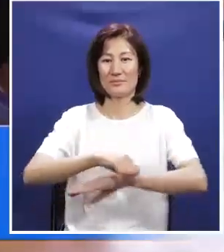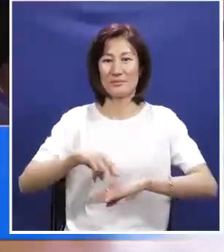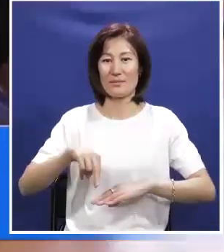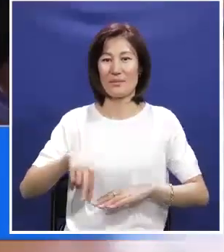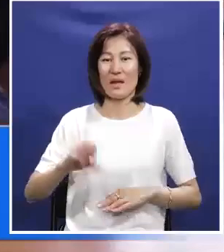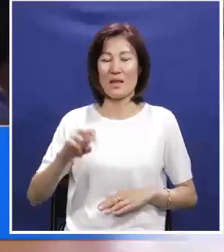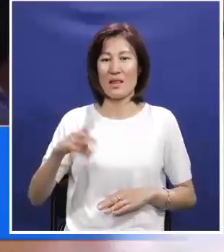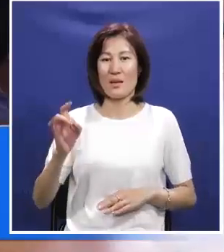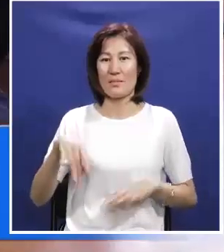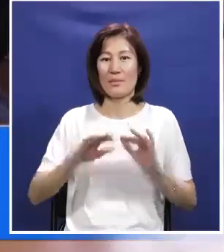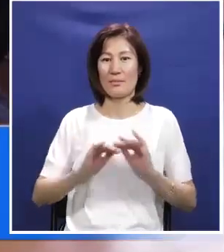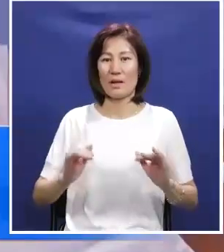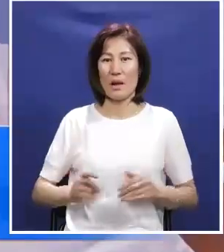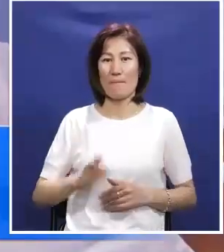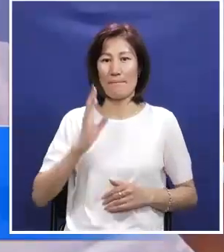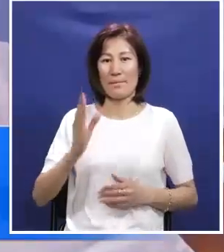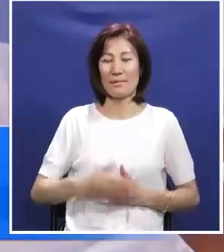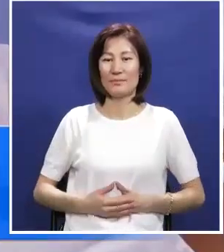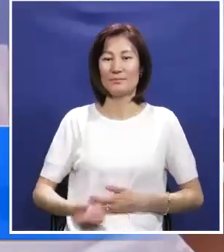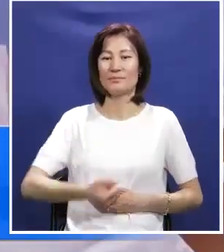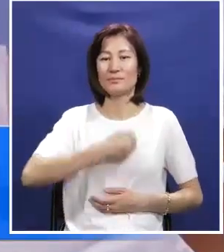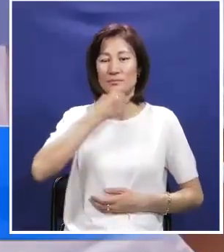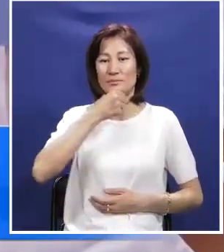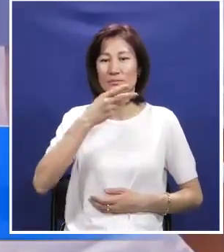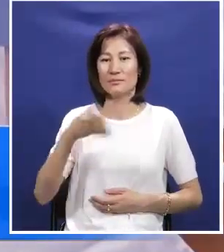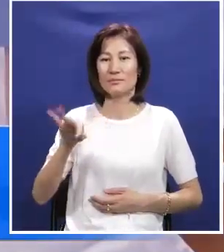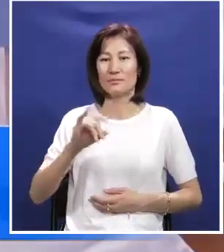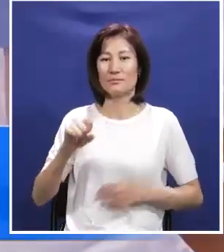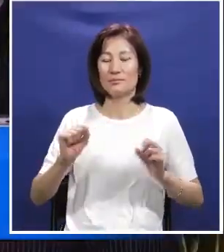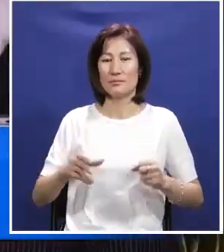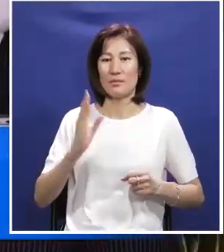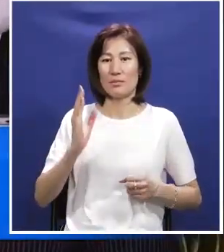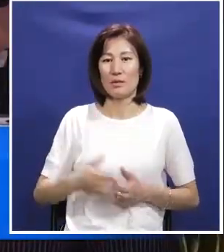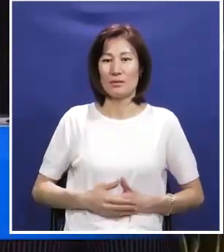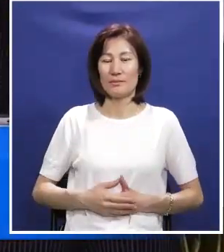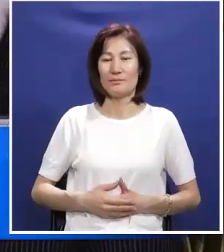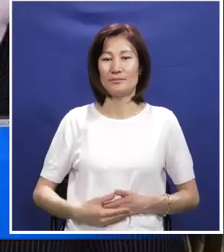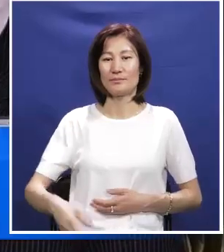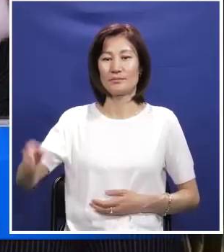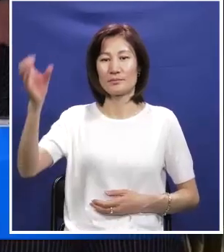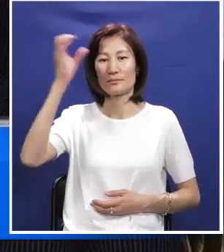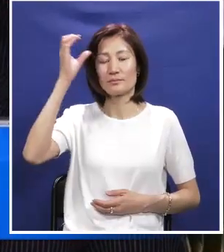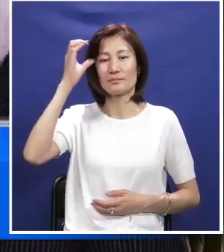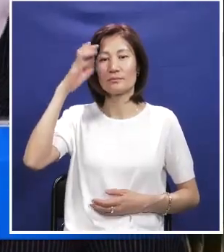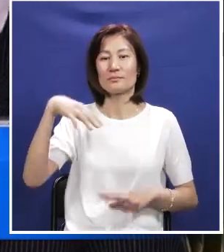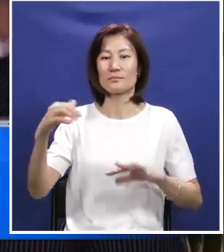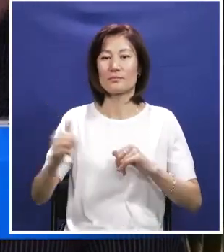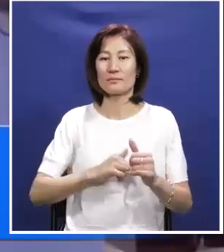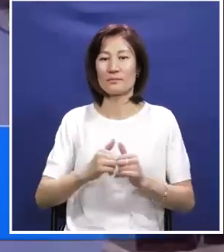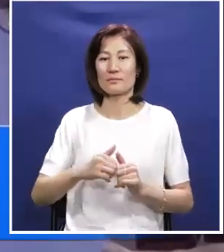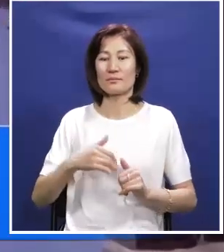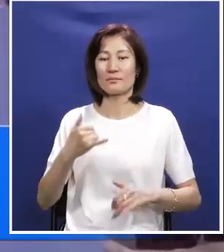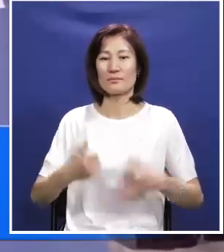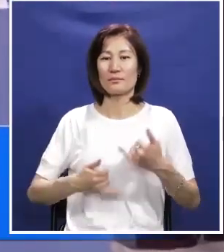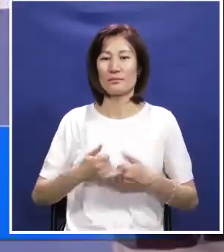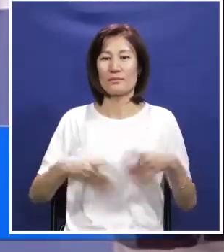елбасы бала тәрбиелеу болашаққа ең үлкен инвестиция деген болатын. Білімді де білікті ұстаздардың бала